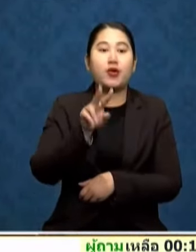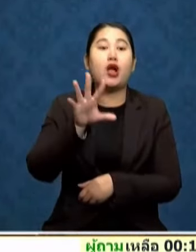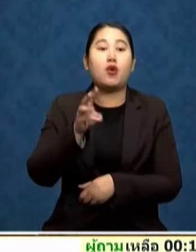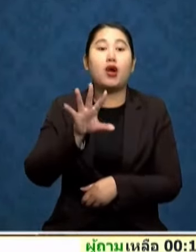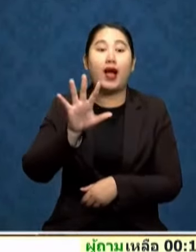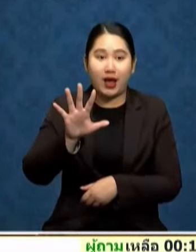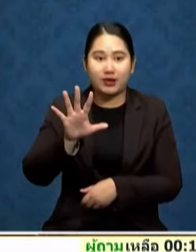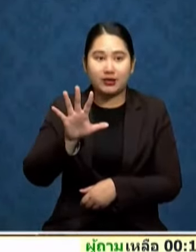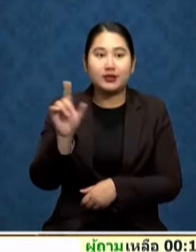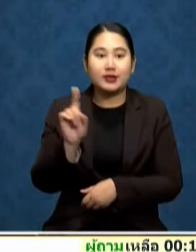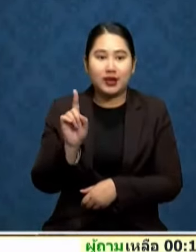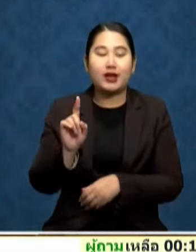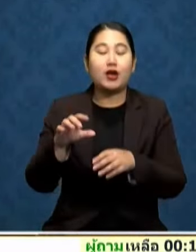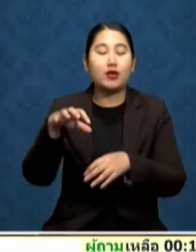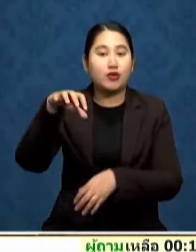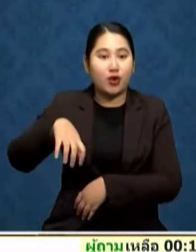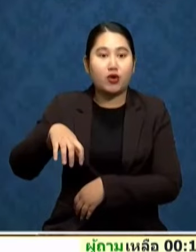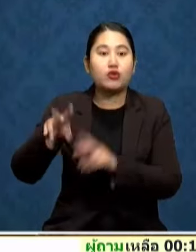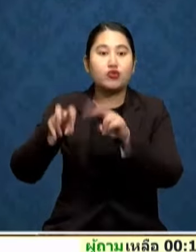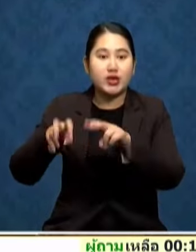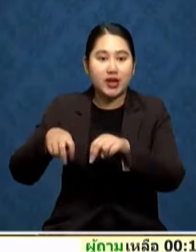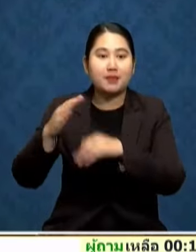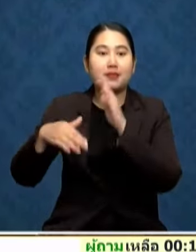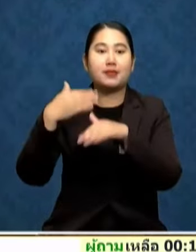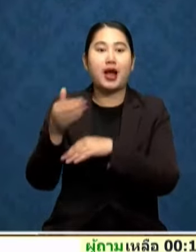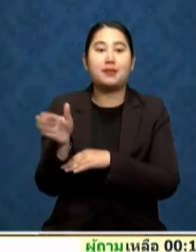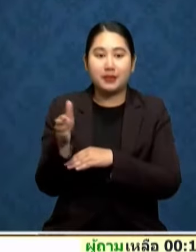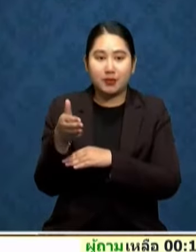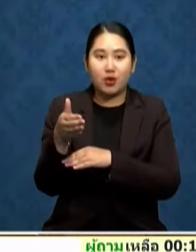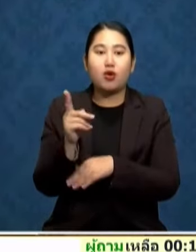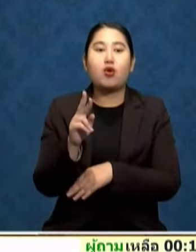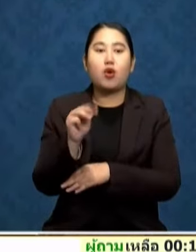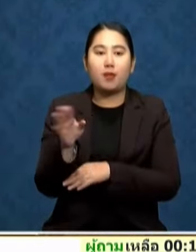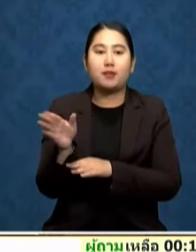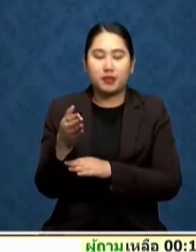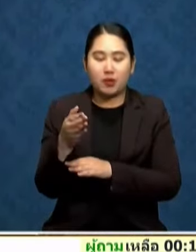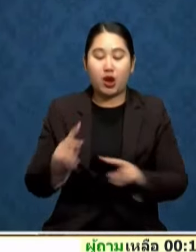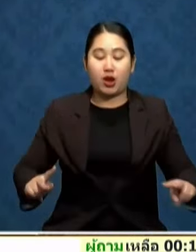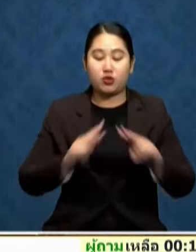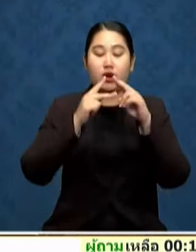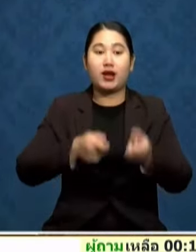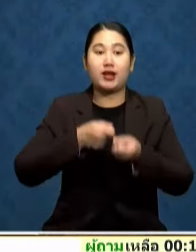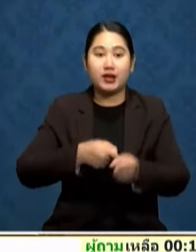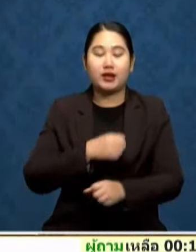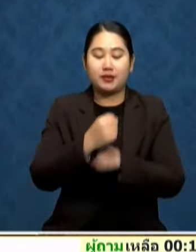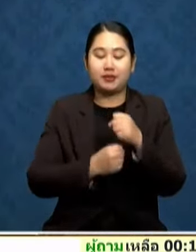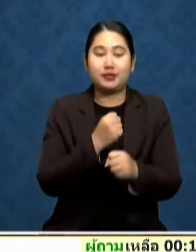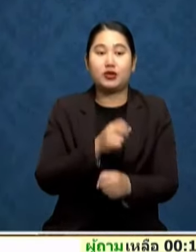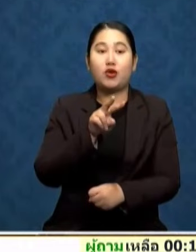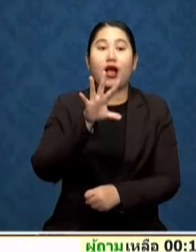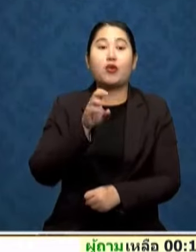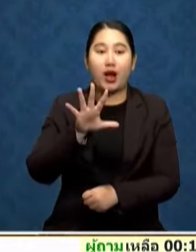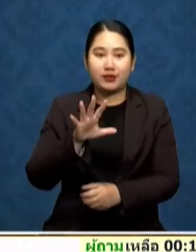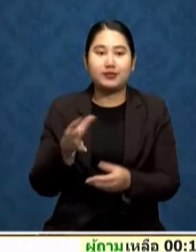2/2565จากกองวิจัยและพัฒนาประมงน้ำจืดกรมประมงกระทรวงเกษตรและสหกรณ์เมื่อปี2565